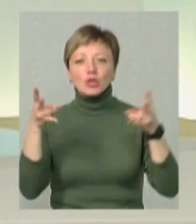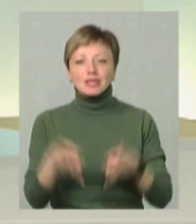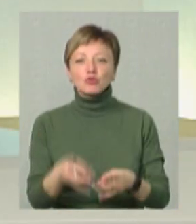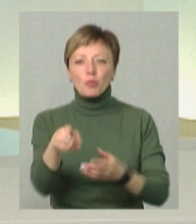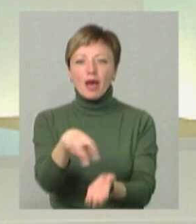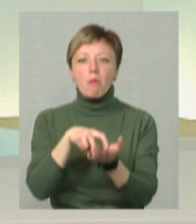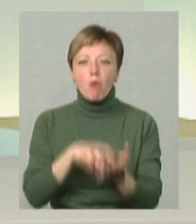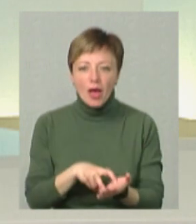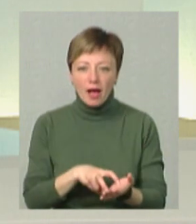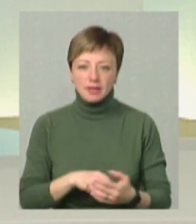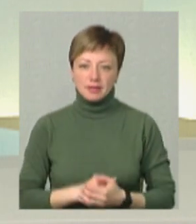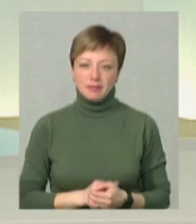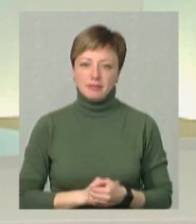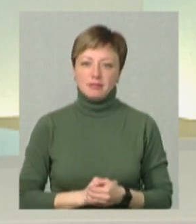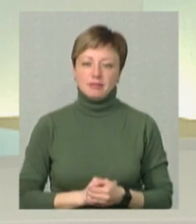їх боялися.